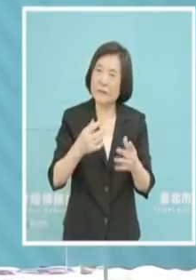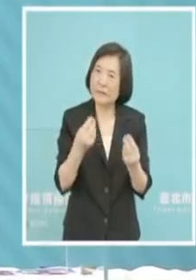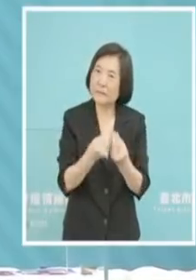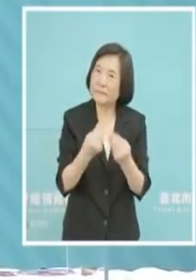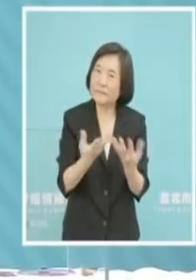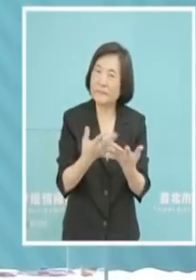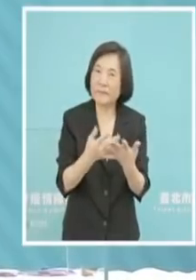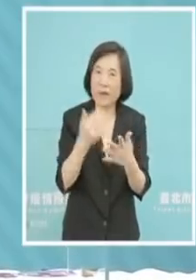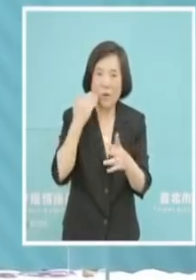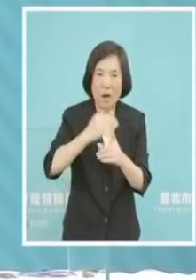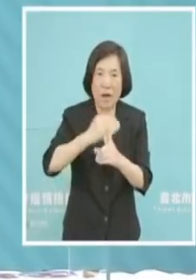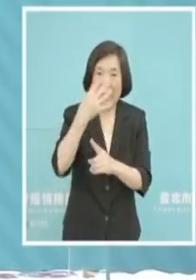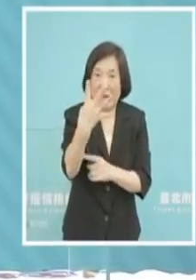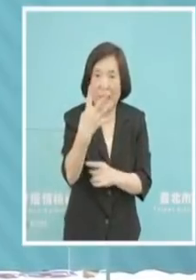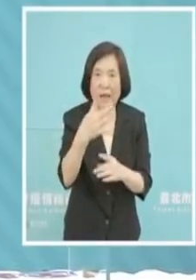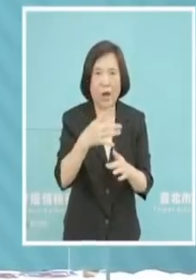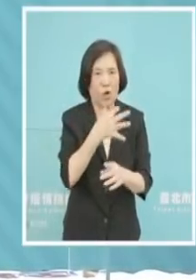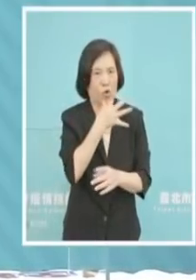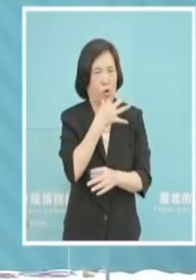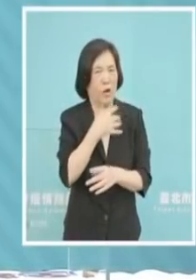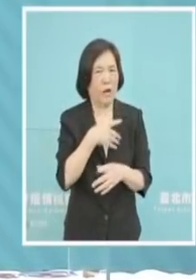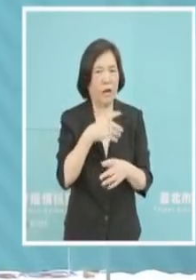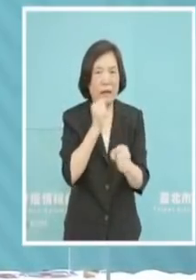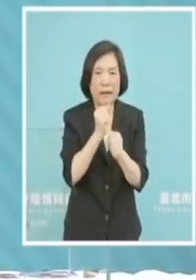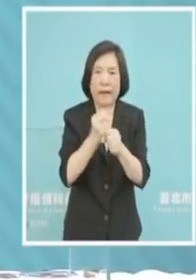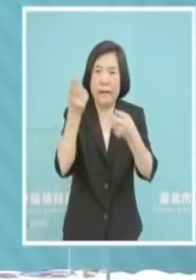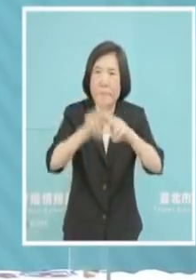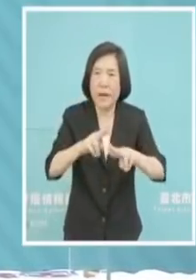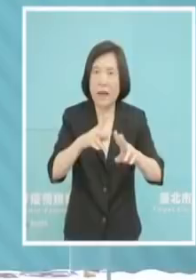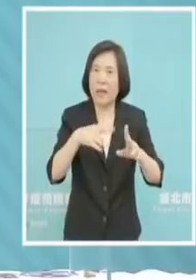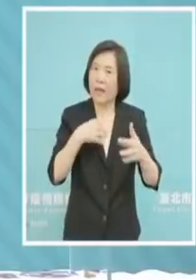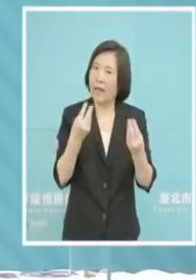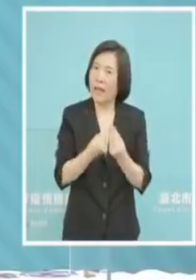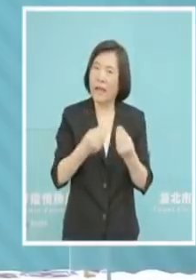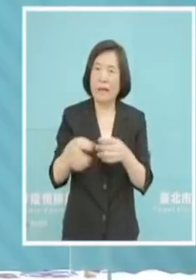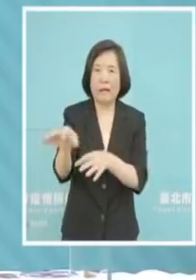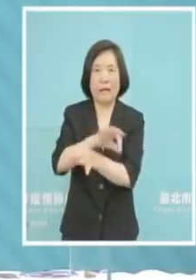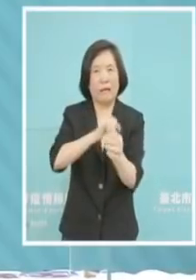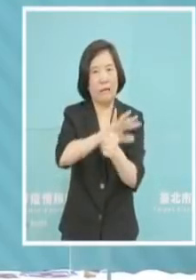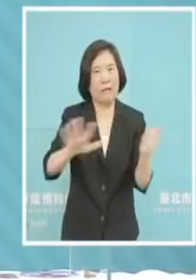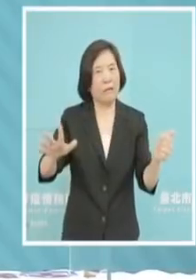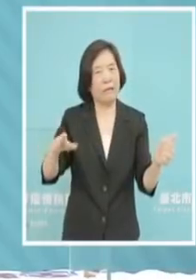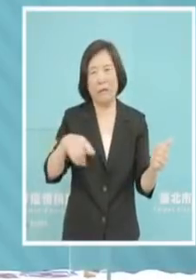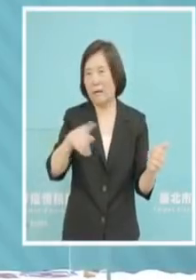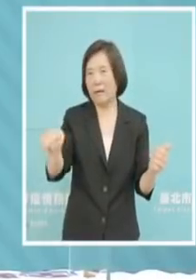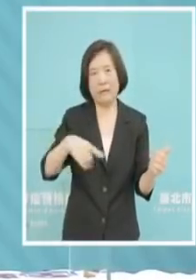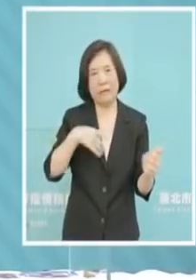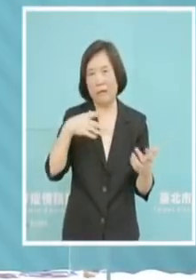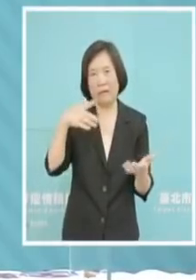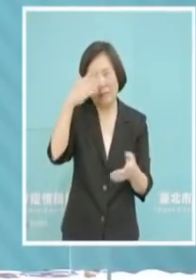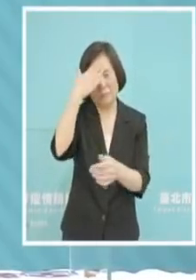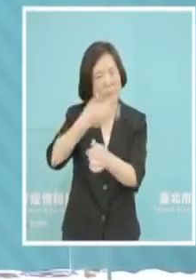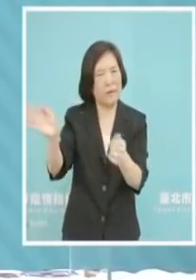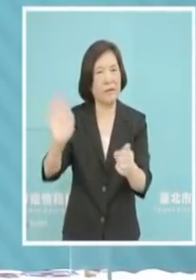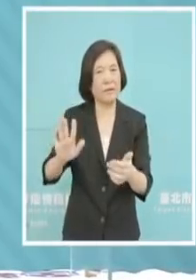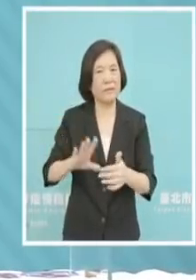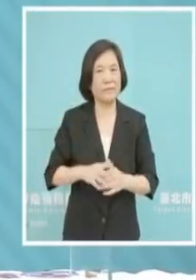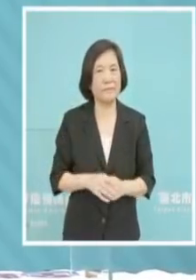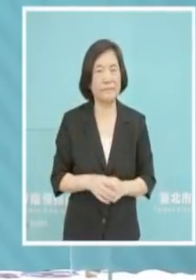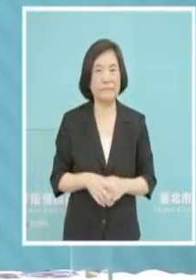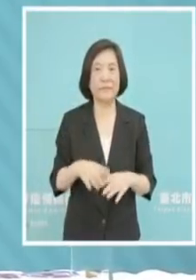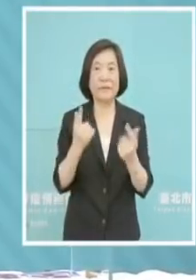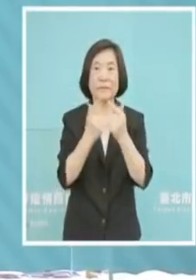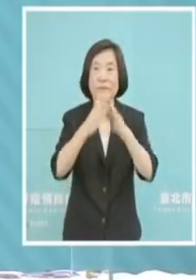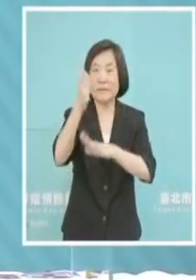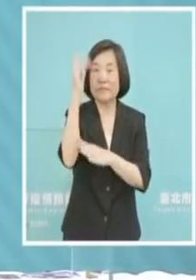有临床试验，他说临床不是这样做的，临床从来不是这样做的，好，所以他说那样的打是没有用的，国际上也不会认